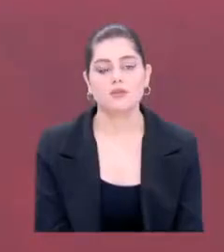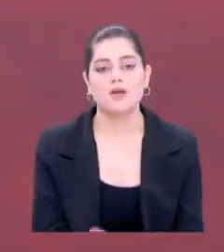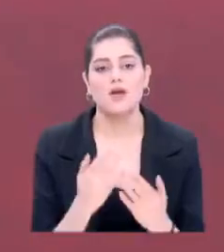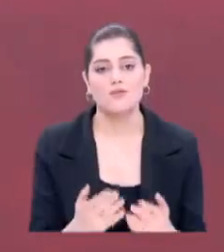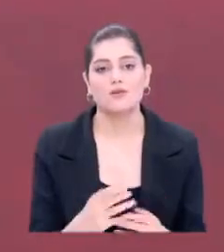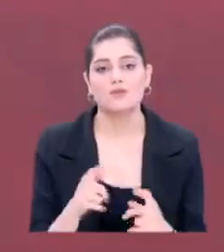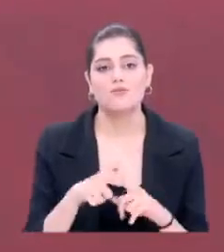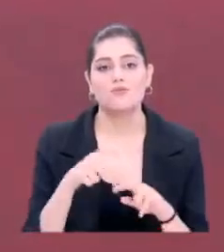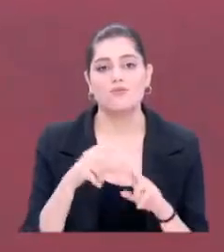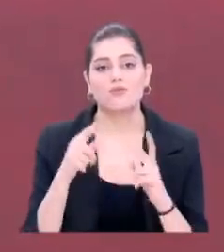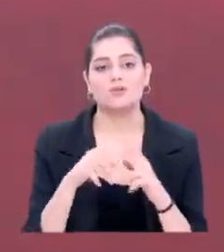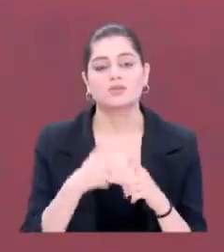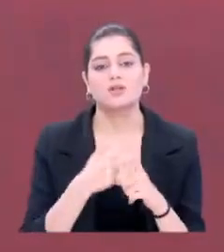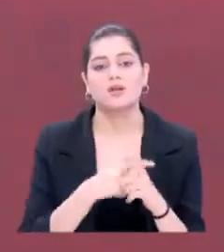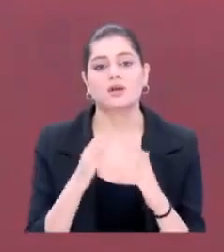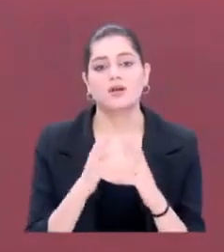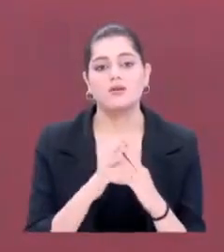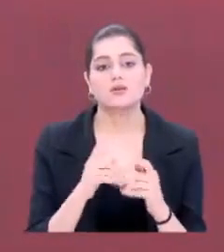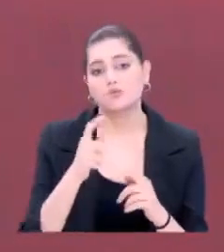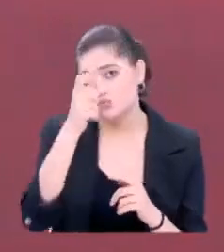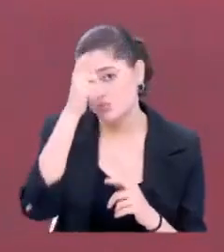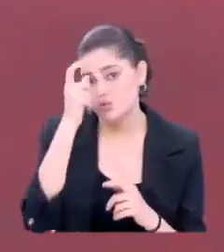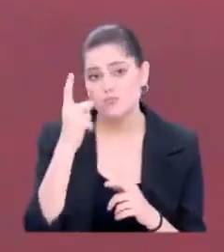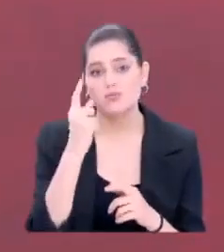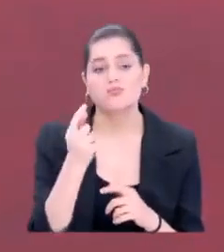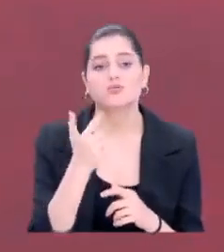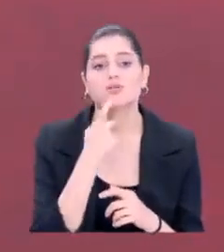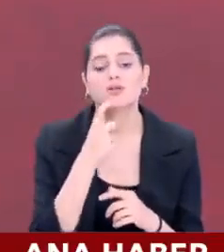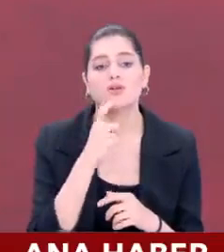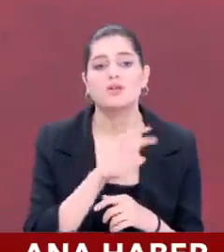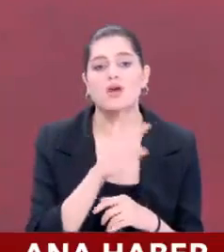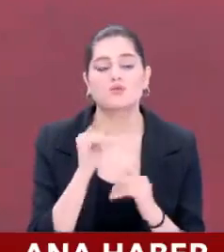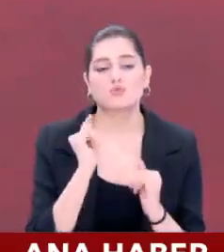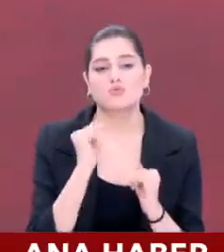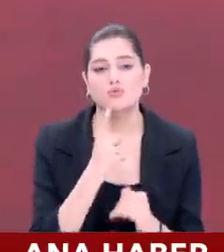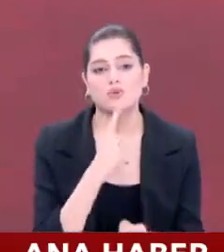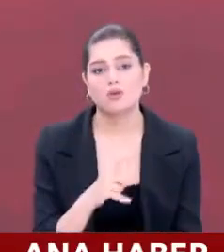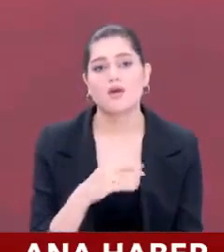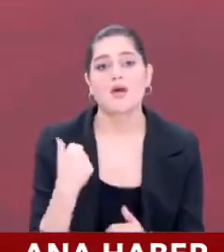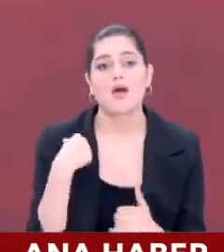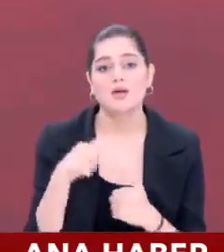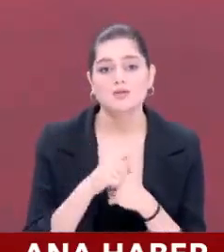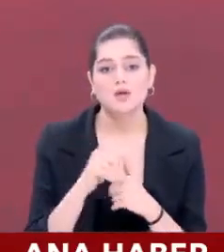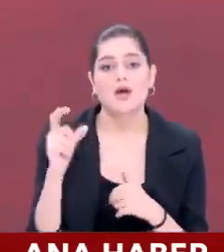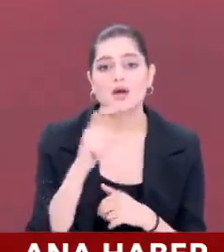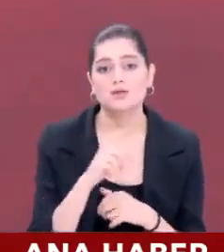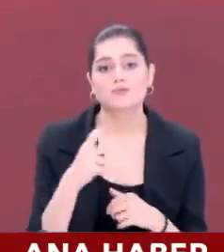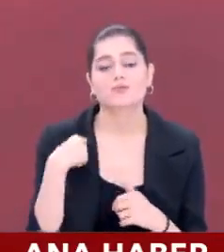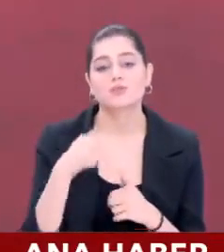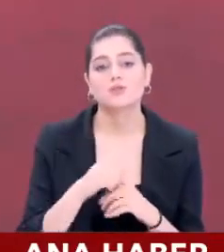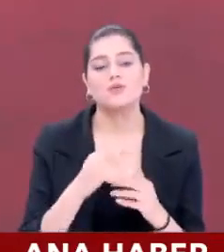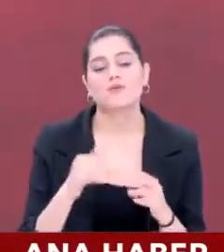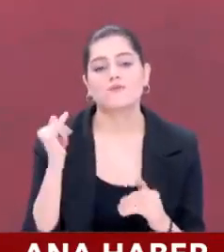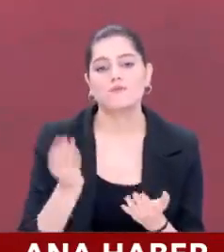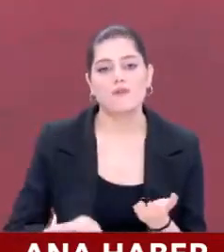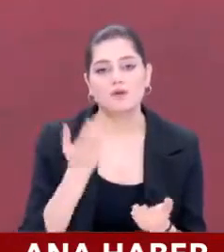evet faiş ev kiraları Türkiye'nin bir buçuk yıldır kanayan yarasıdır bu ve her geçen ay her geçen süre bu daha